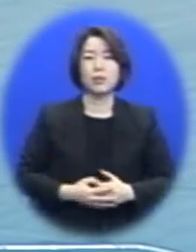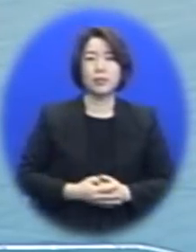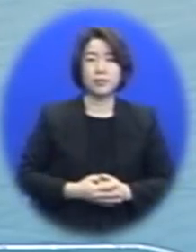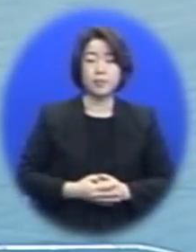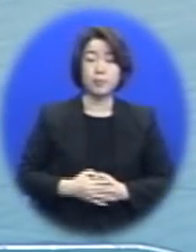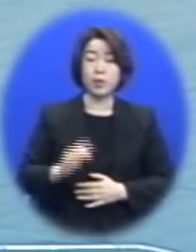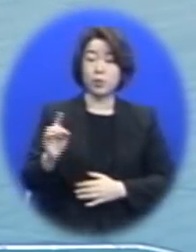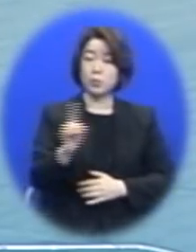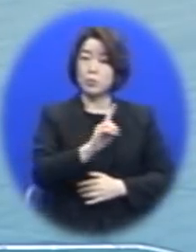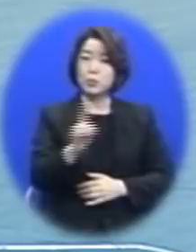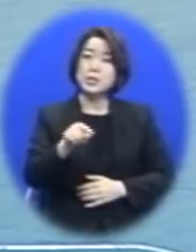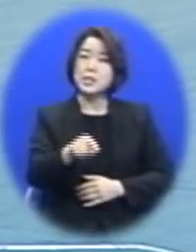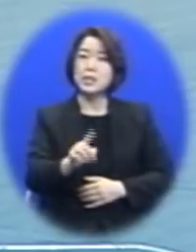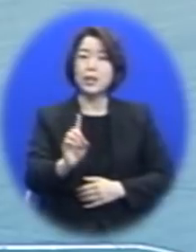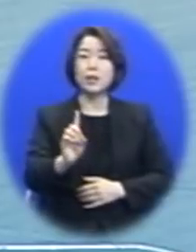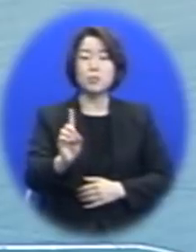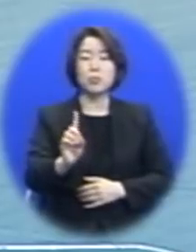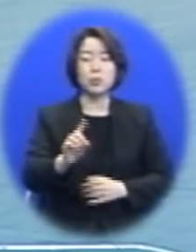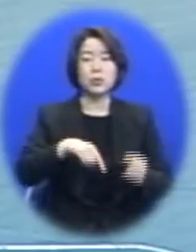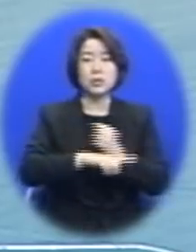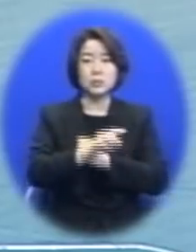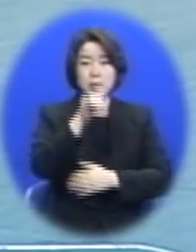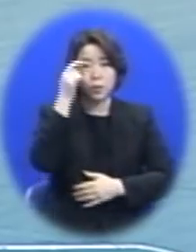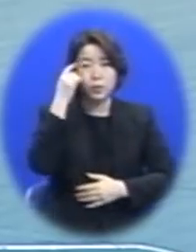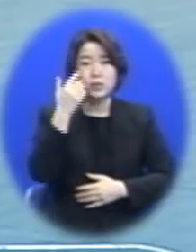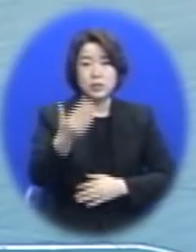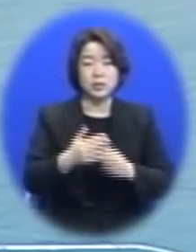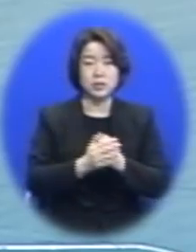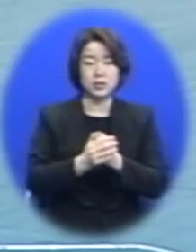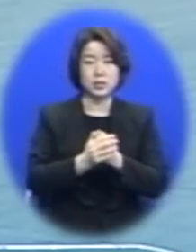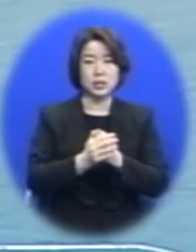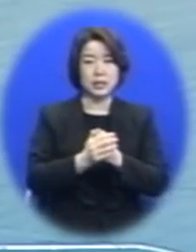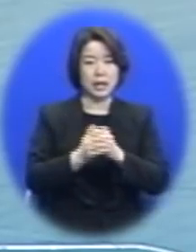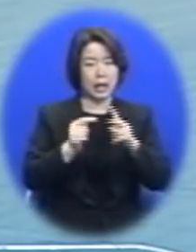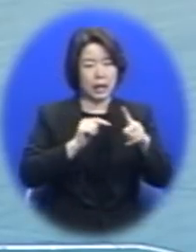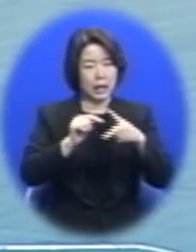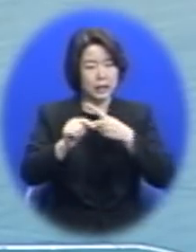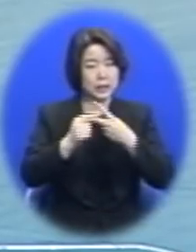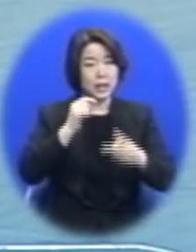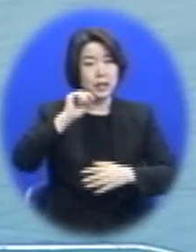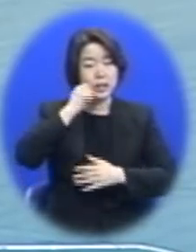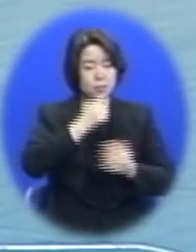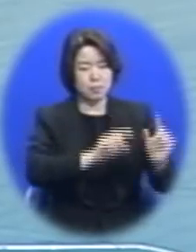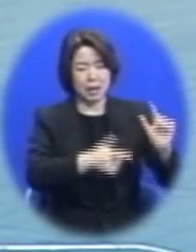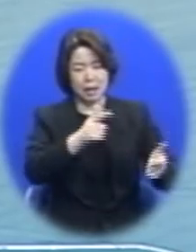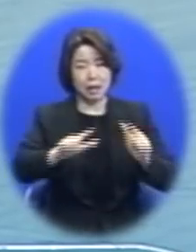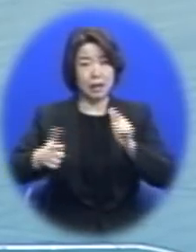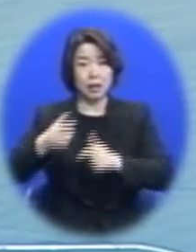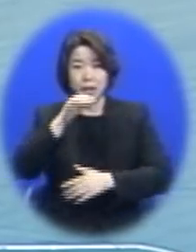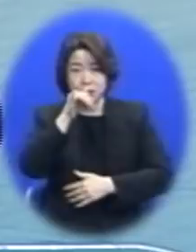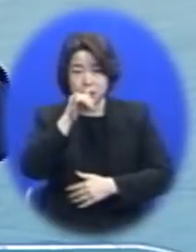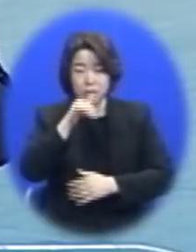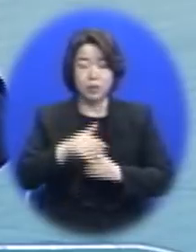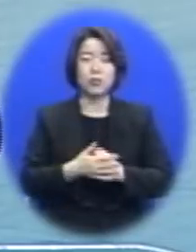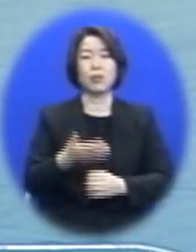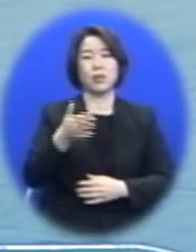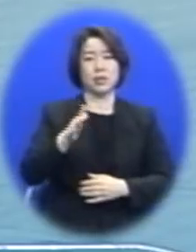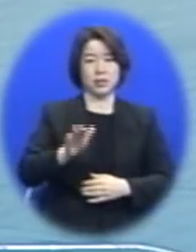도대체 이게 뭘 의미하는 건지 해석하기가 또 국학 쩍 이긴 합니다만 그냥